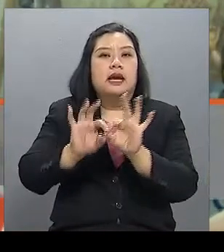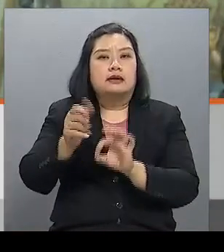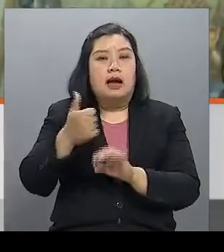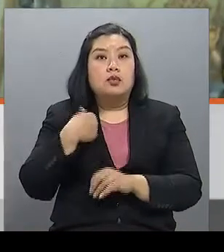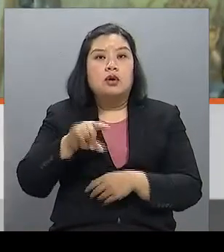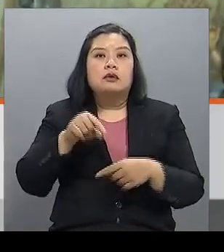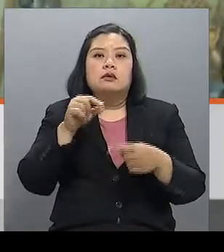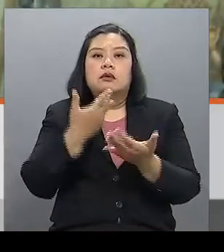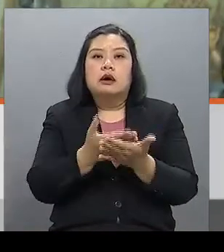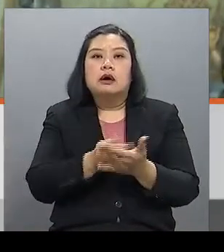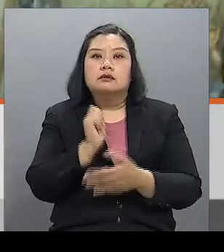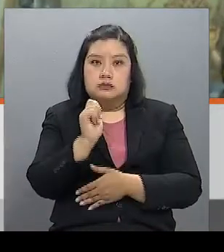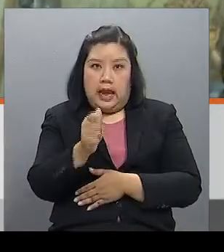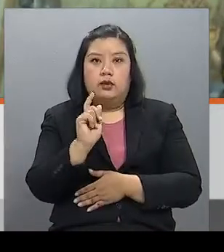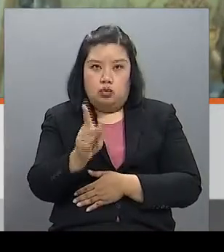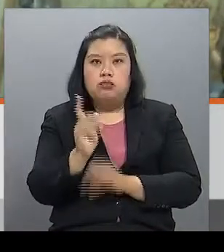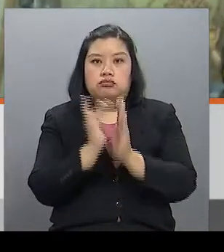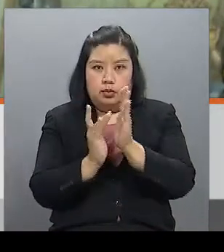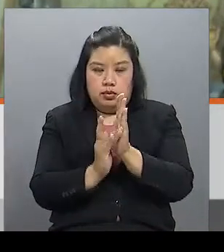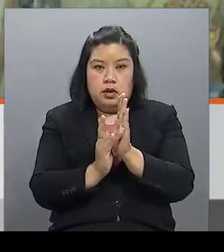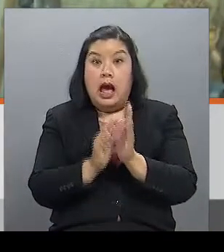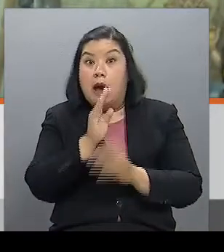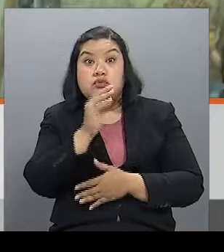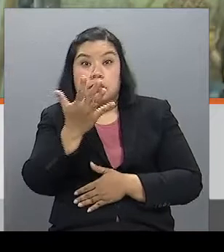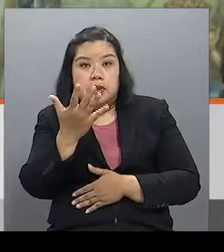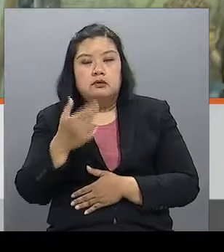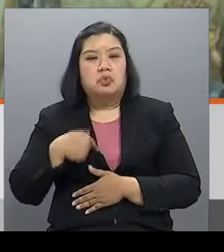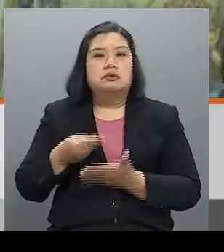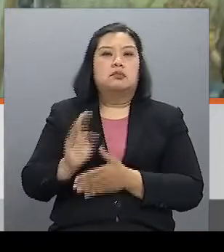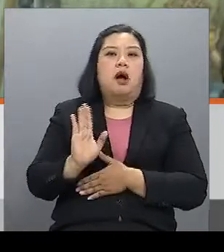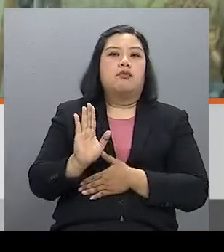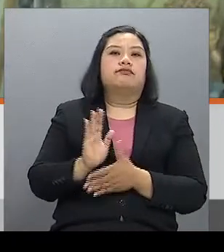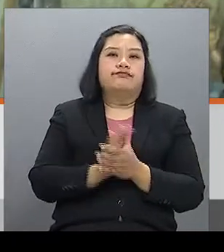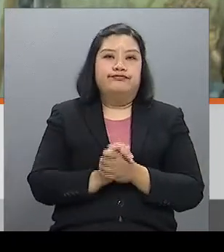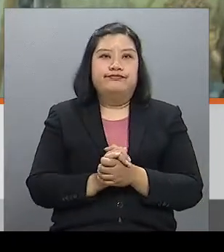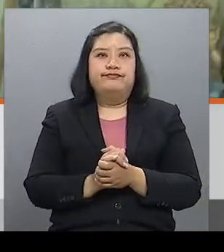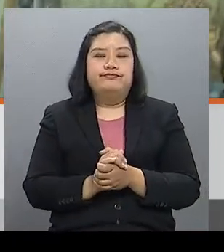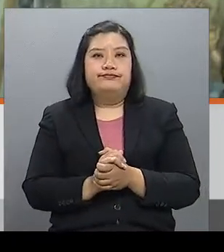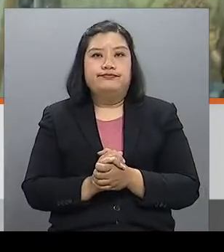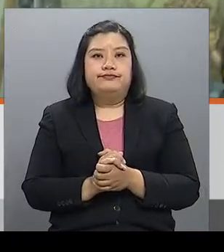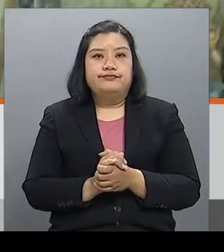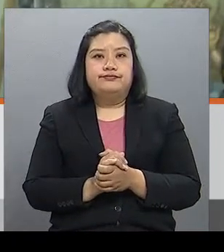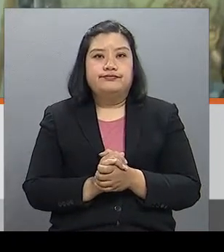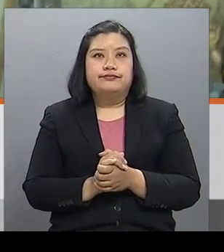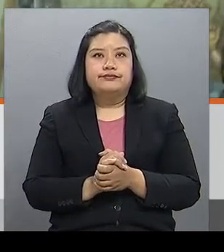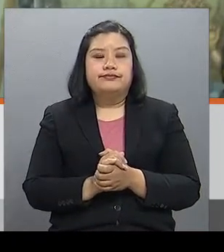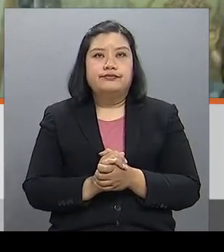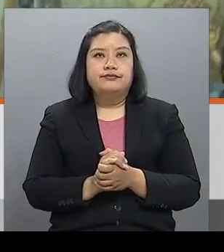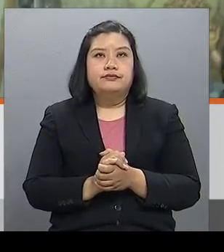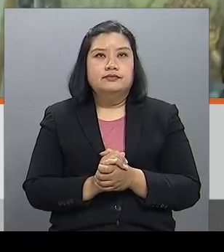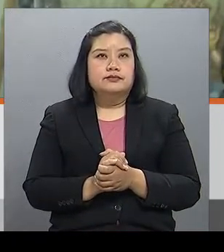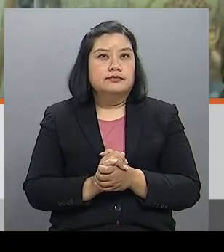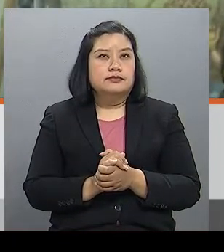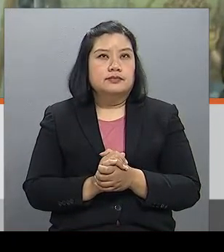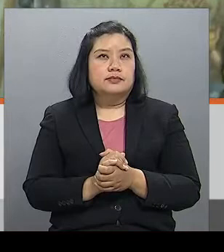อก็ต้องเอาใจลูกค้าซื้อค่ะลูกค้าซื้อคาดหวังคงจะเศ